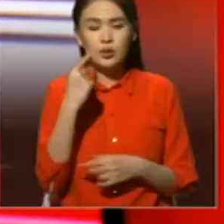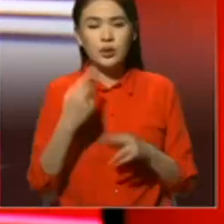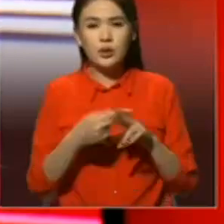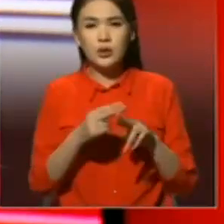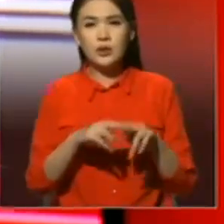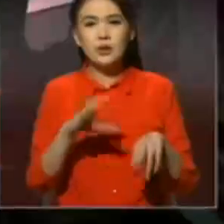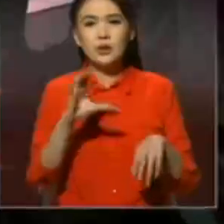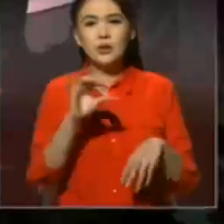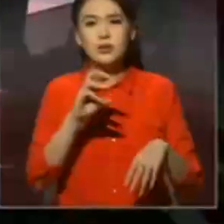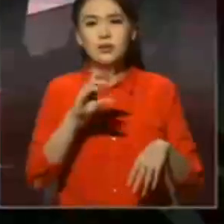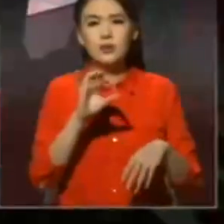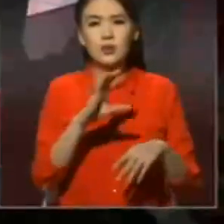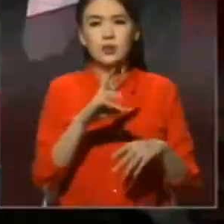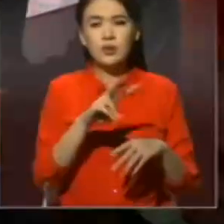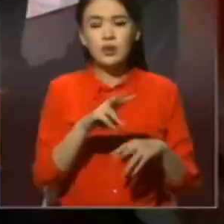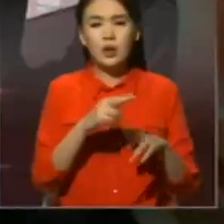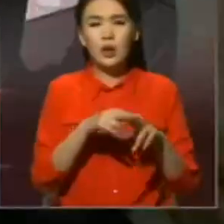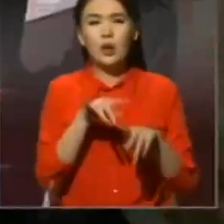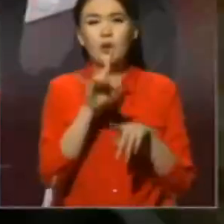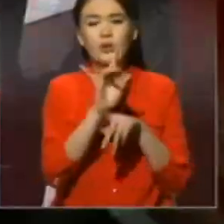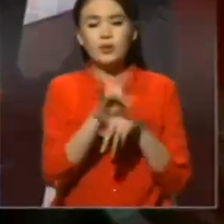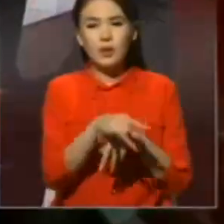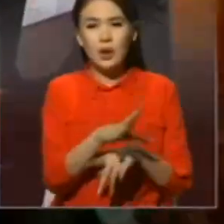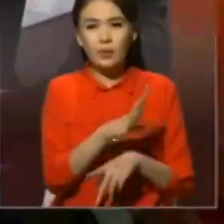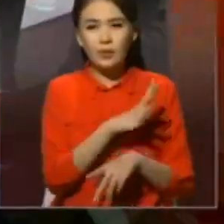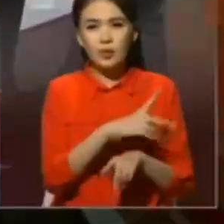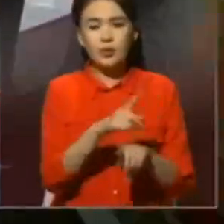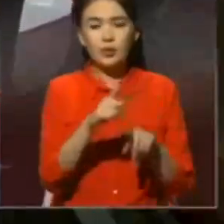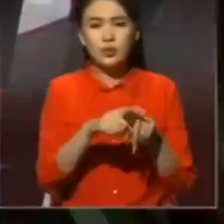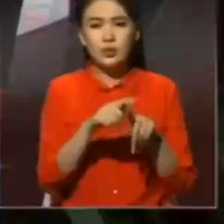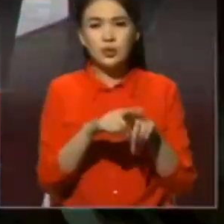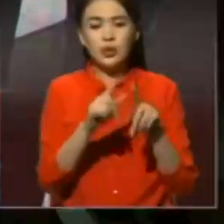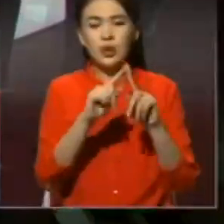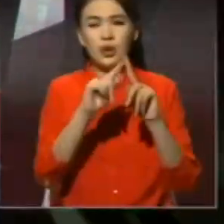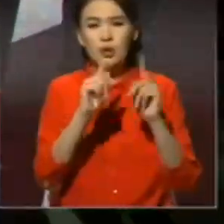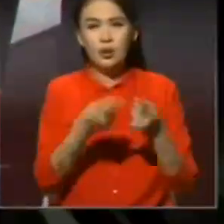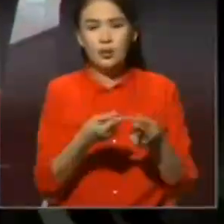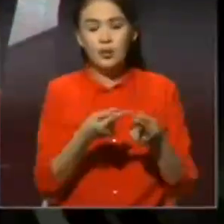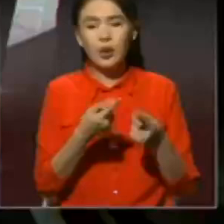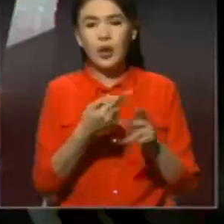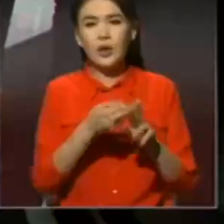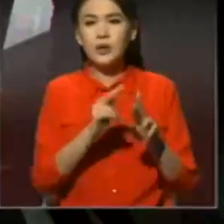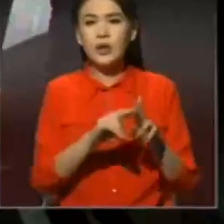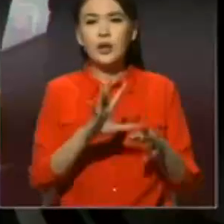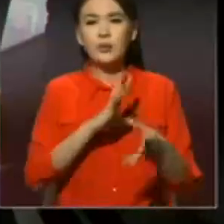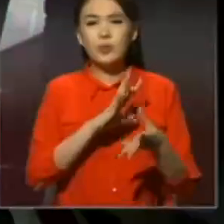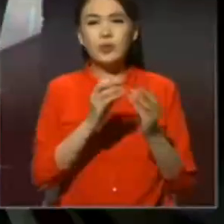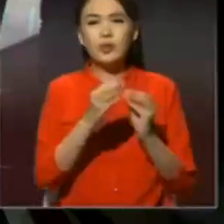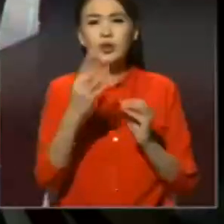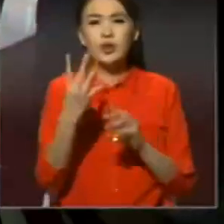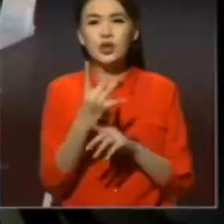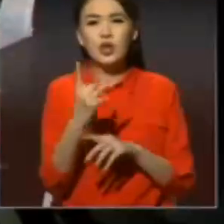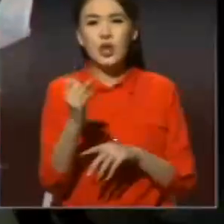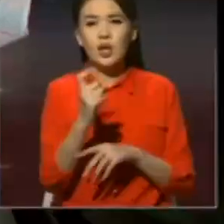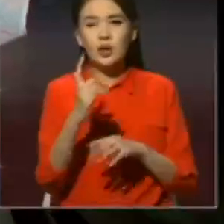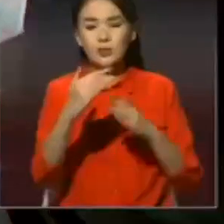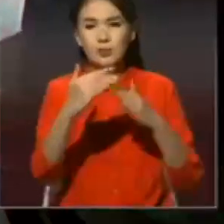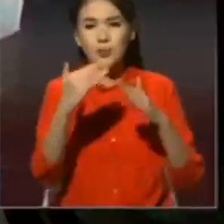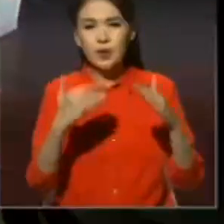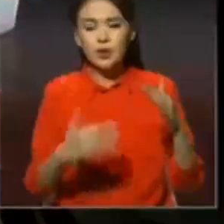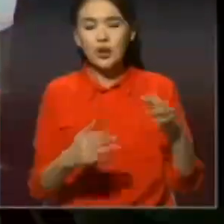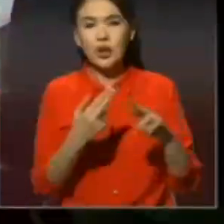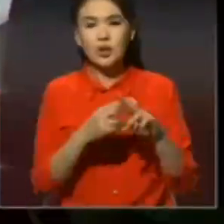жаңа символический бір сумманы айта салдық ол кезде. Ол айтқан суммамыз негізгі болған нәрседен 4 есе аз. Бұл жердегі